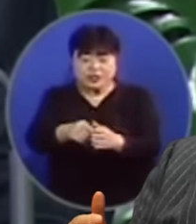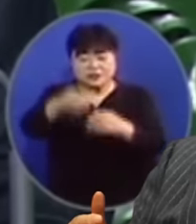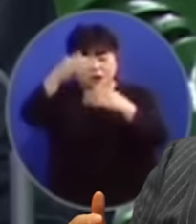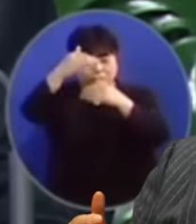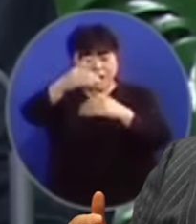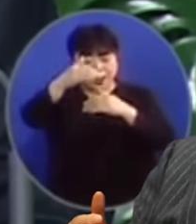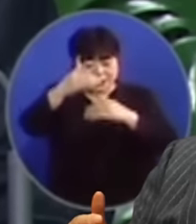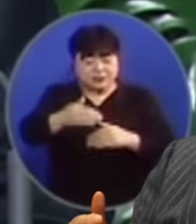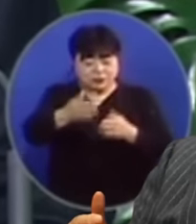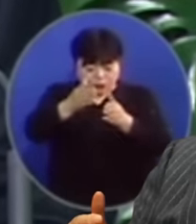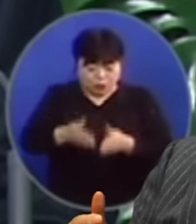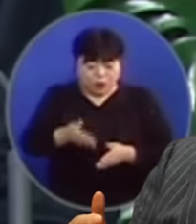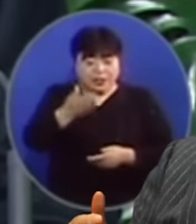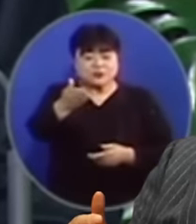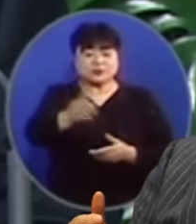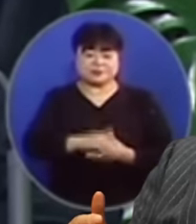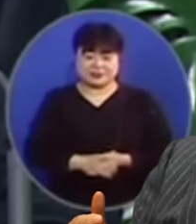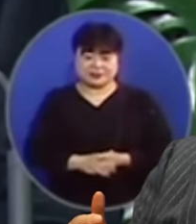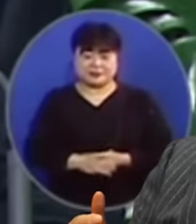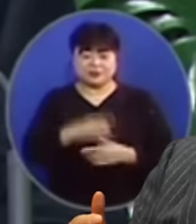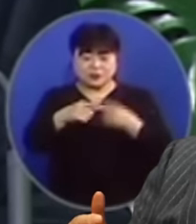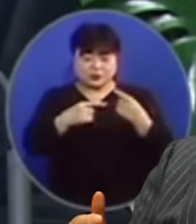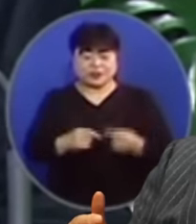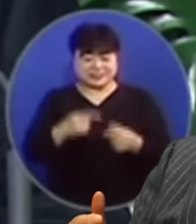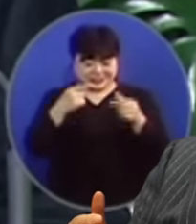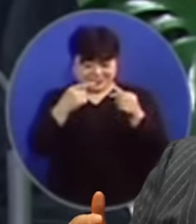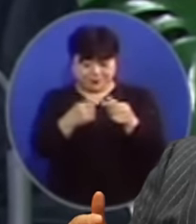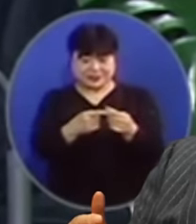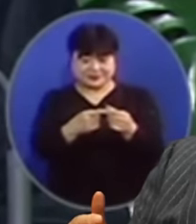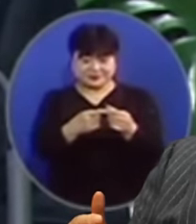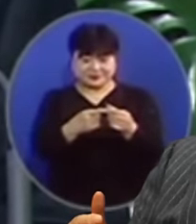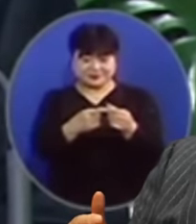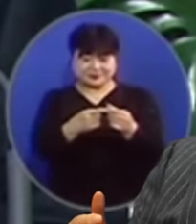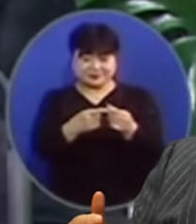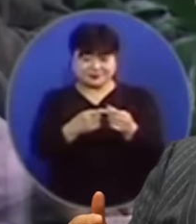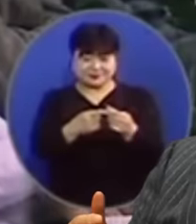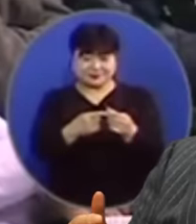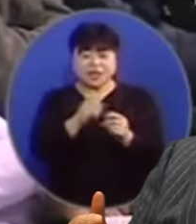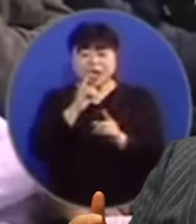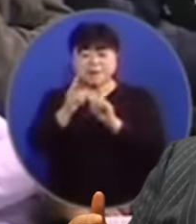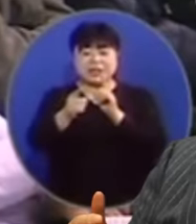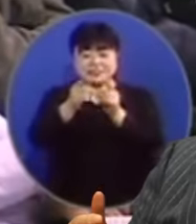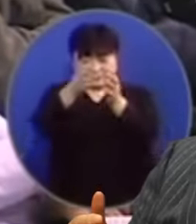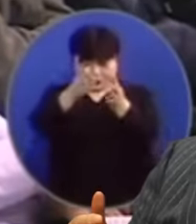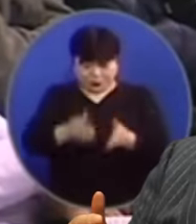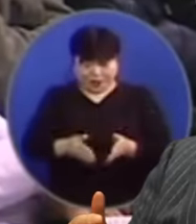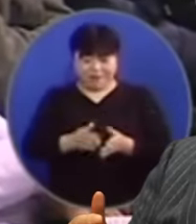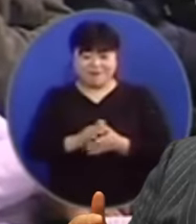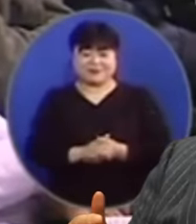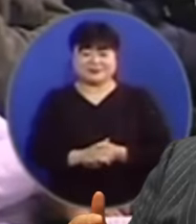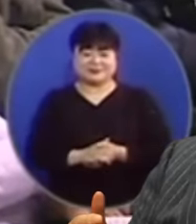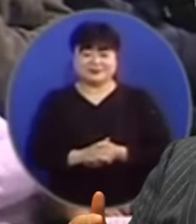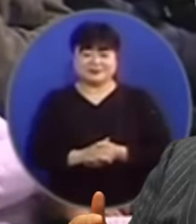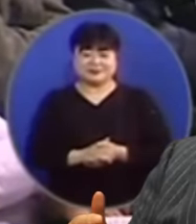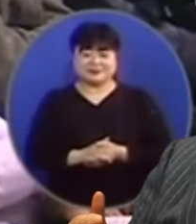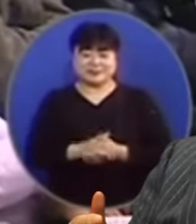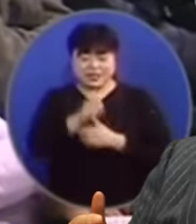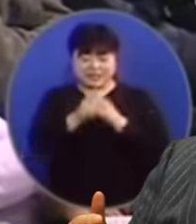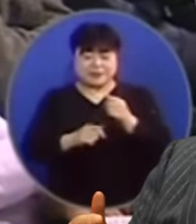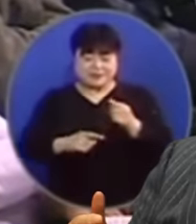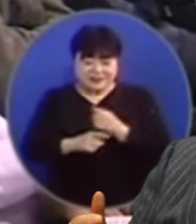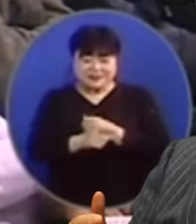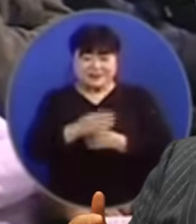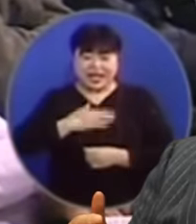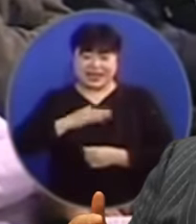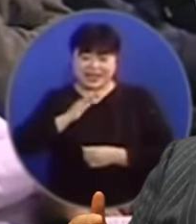과정을 통하게 만들어준 것입니다. 한번 따라봤으면 첫째로, 말씀을 통하여 하나님 뜻을